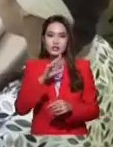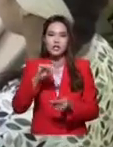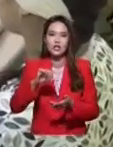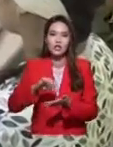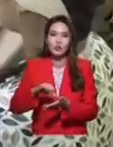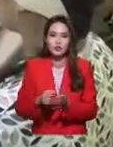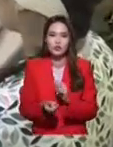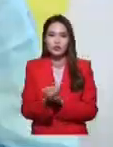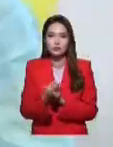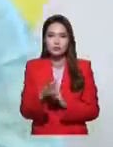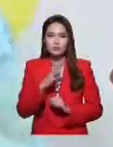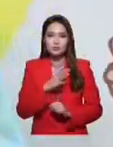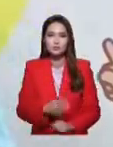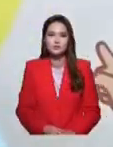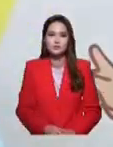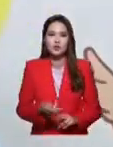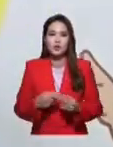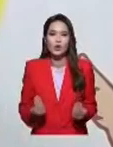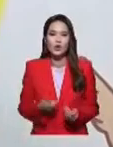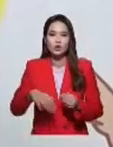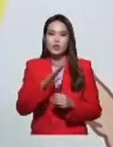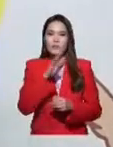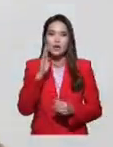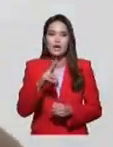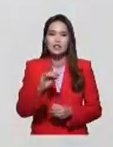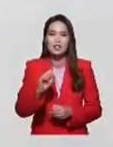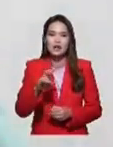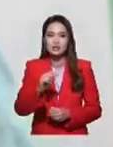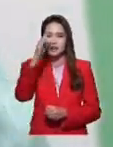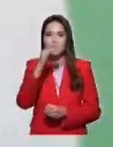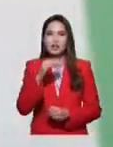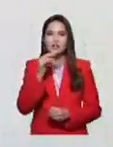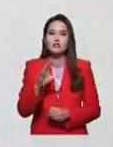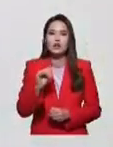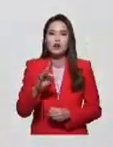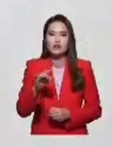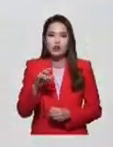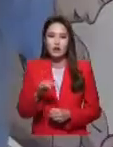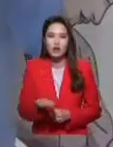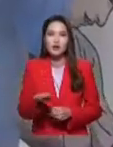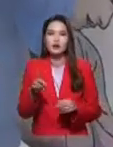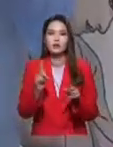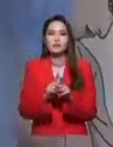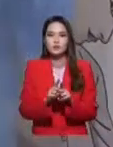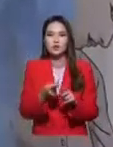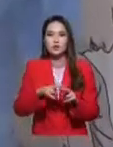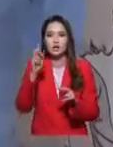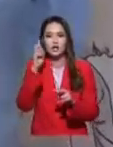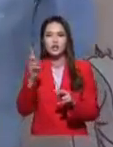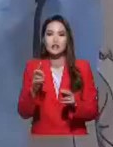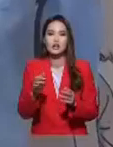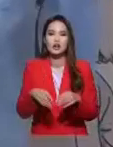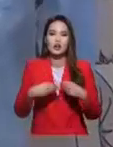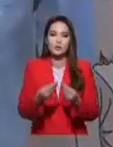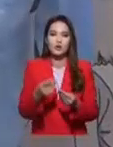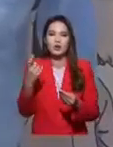көрсетті. 20 миллионшы тұрғынның анасы Диана Әзімбаева мен әкесі Мұхтар Әзімбаевтың бұған дейін үш баласы бар. Елдің ыстық ықыласына бөлініп жатқан